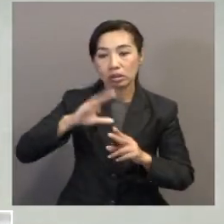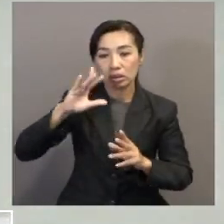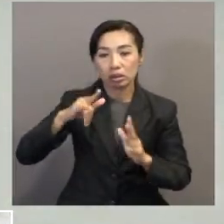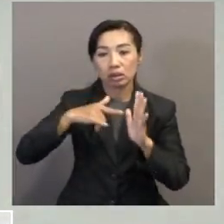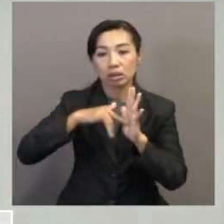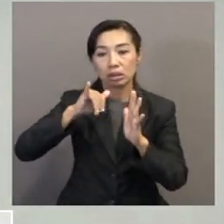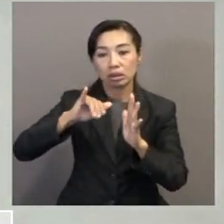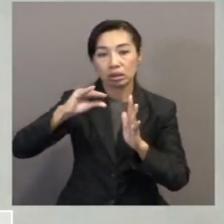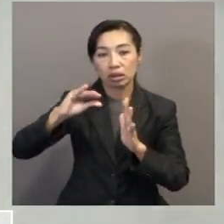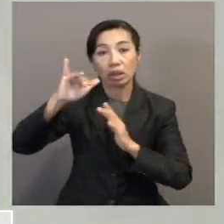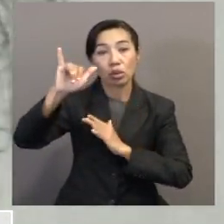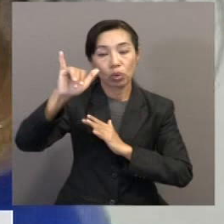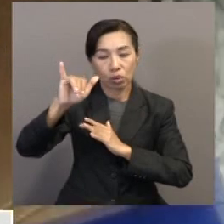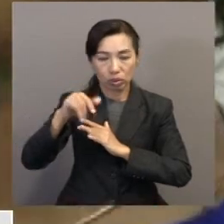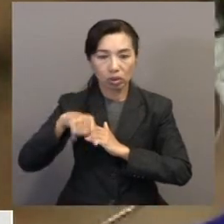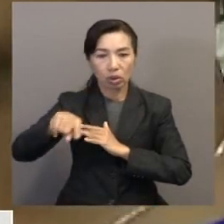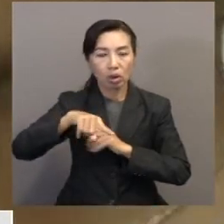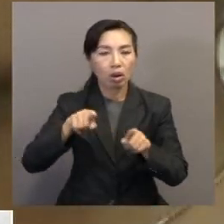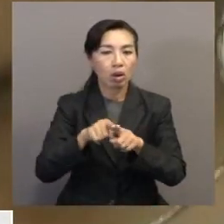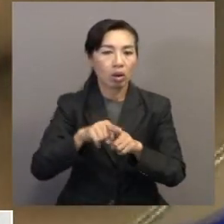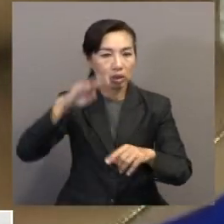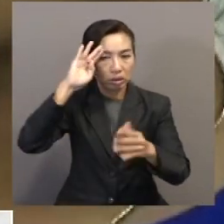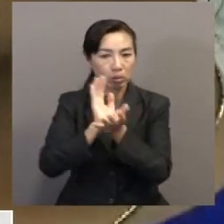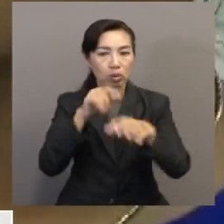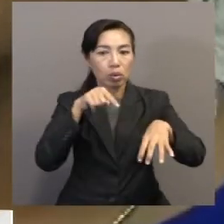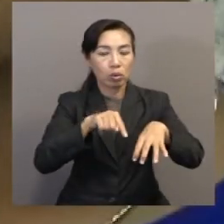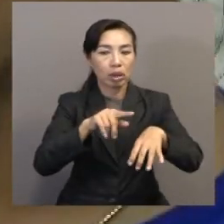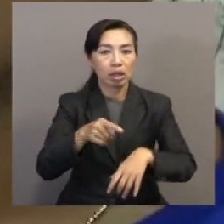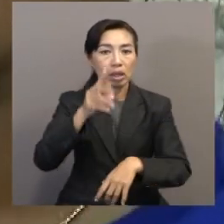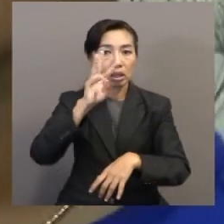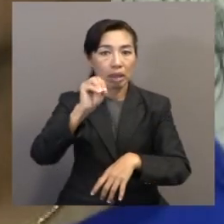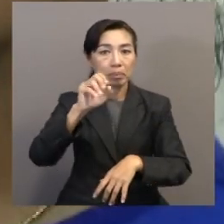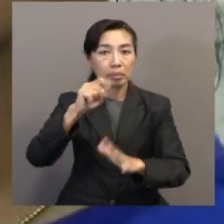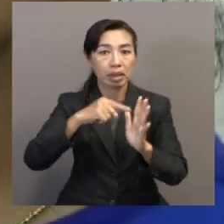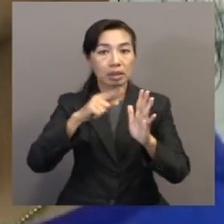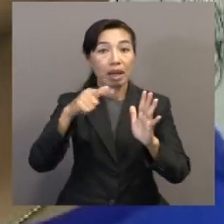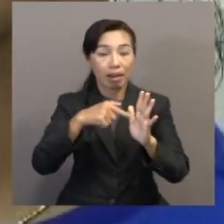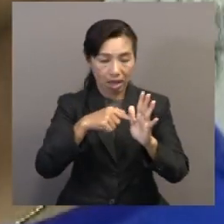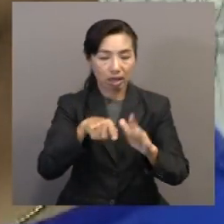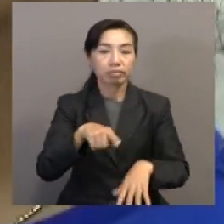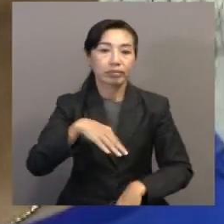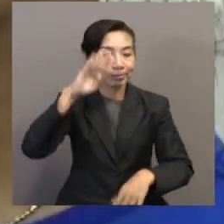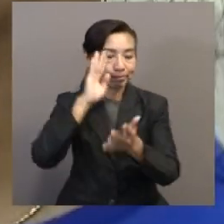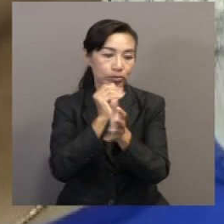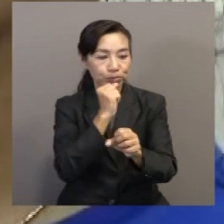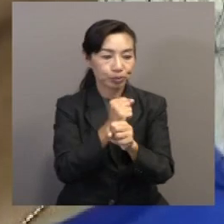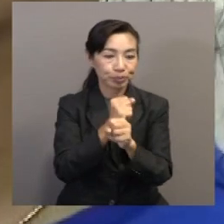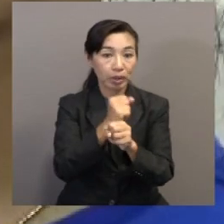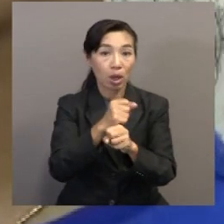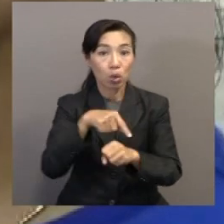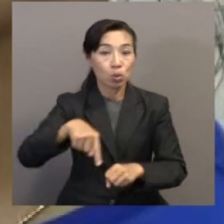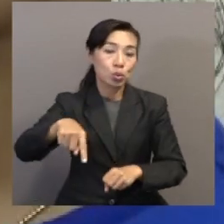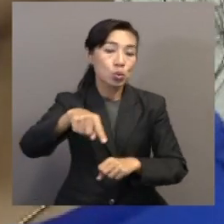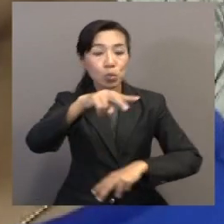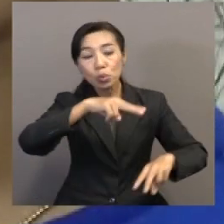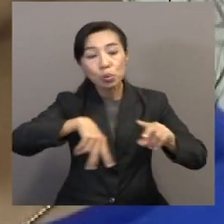าสารวัตรปราบปรามสน.ธรรมศาลาก็เล่าให้ฟังนะครับว่าตอนนั้นเนี่ยกำลังปฏิบัติหน้าที่ในเขตพื้นที่รับผิดชอบต